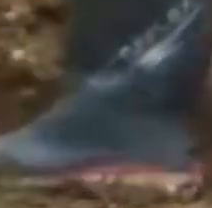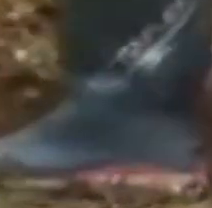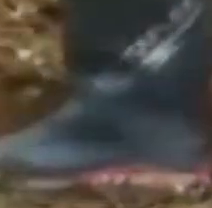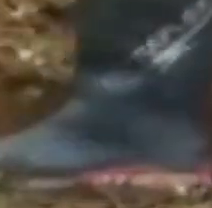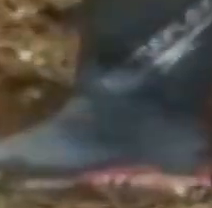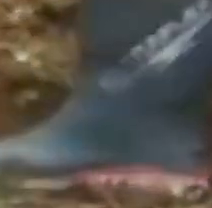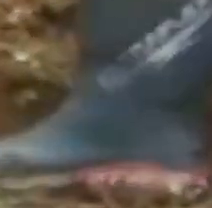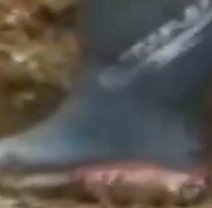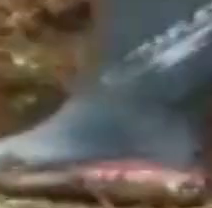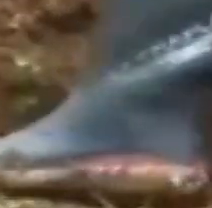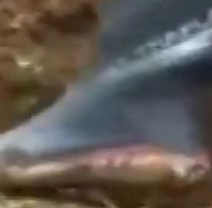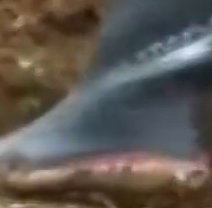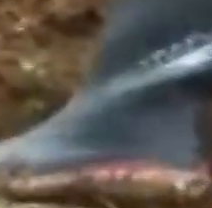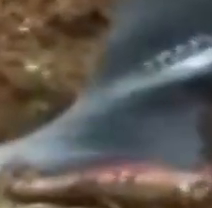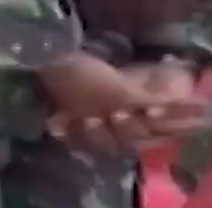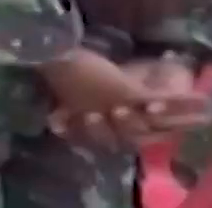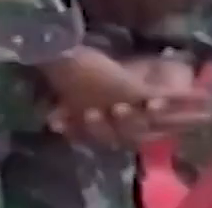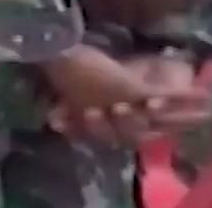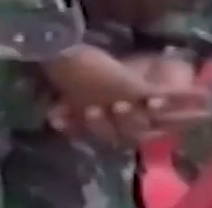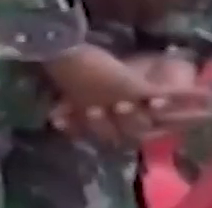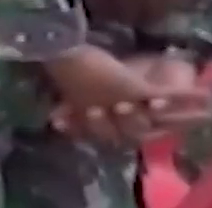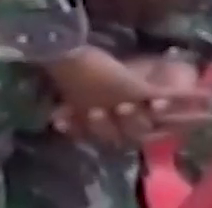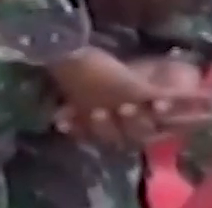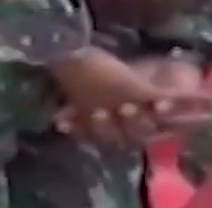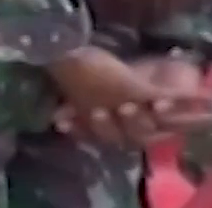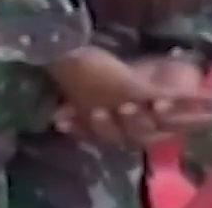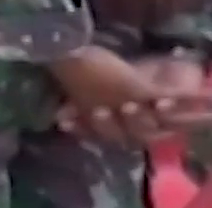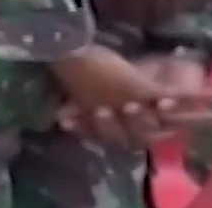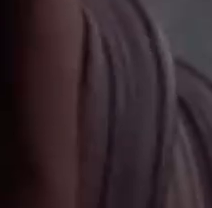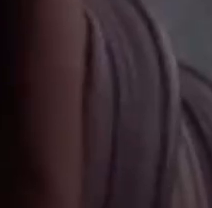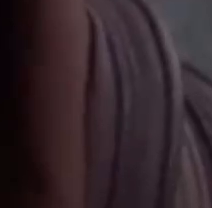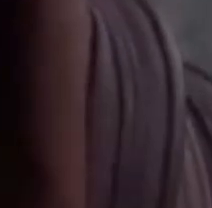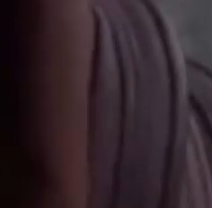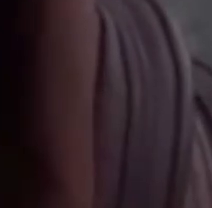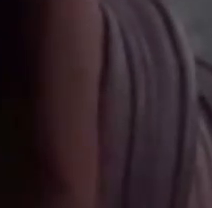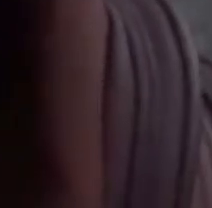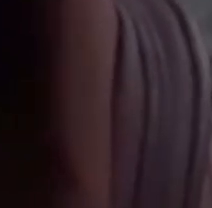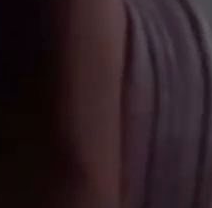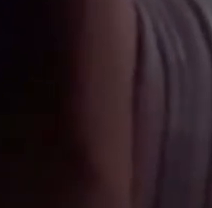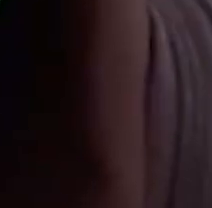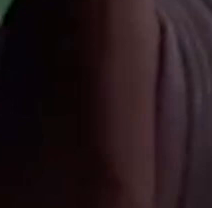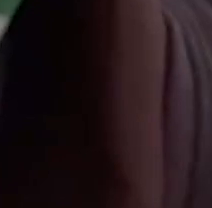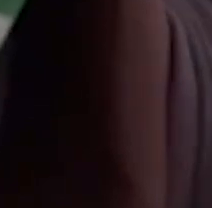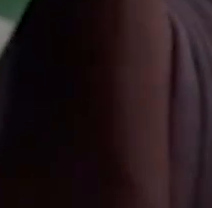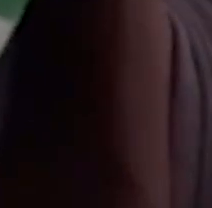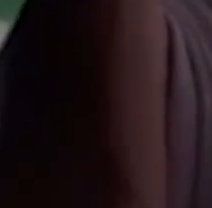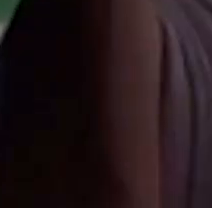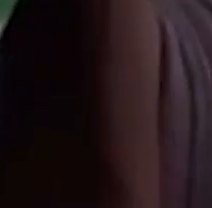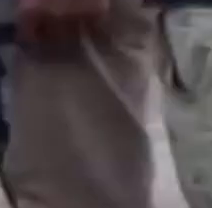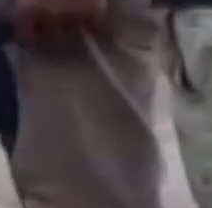dikebumikan sesuai protokol kesehatan guna melakukan pelacakan kasus kopina intim di Kabupaten Nagan Raya